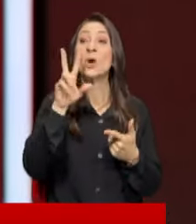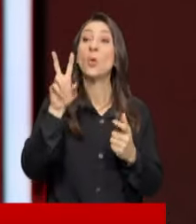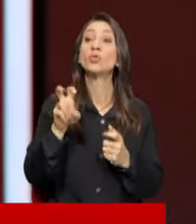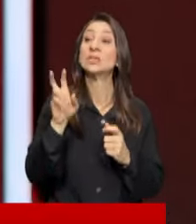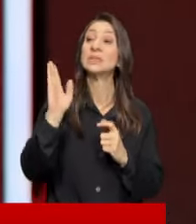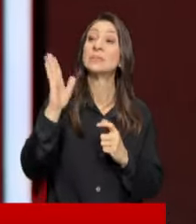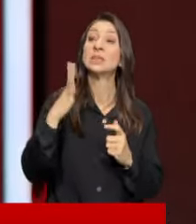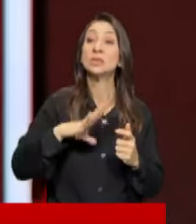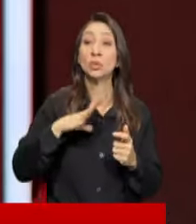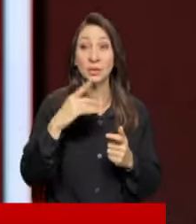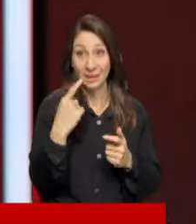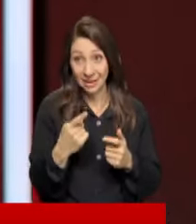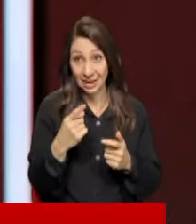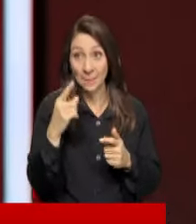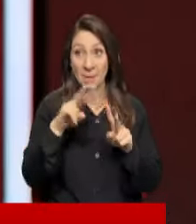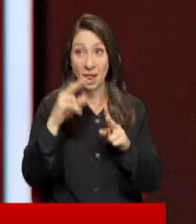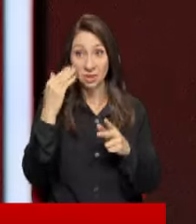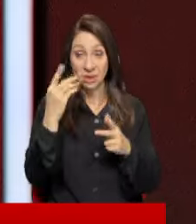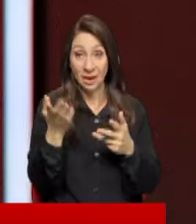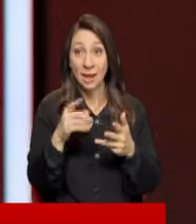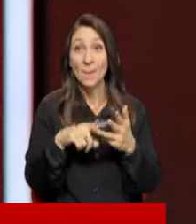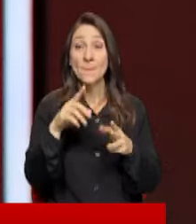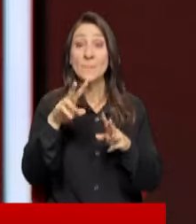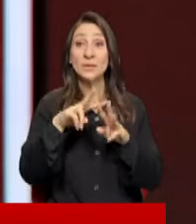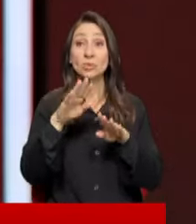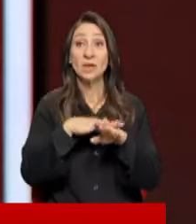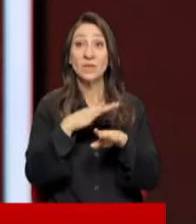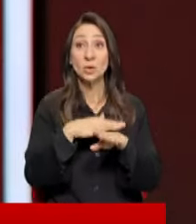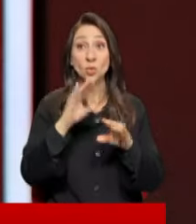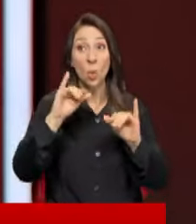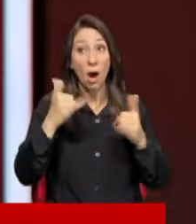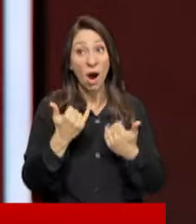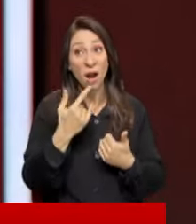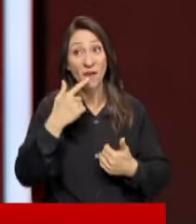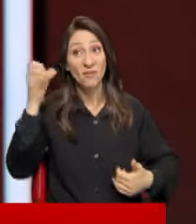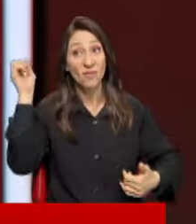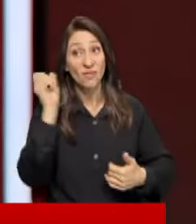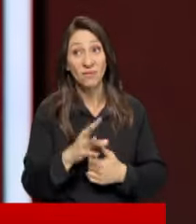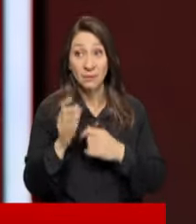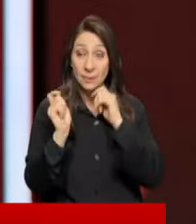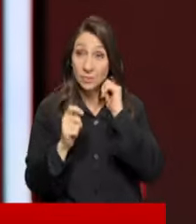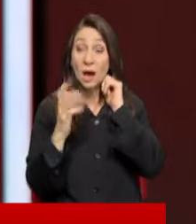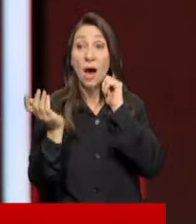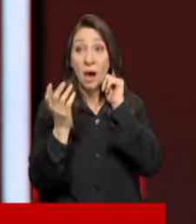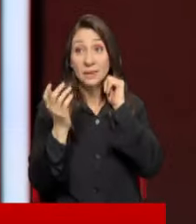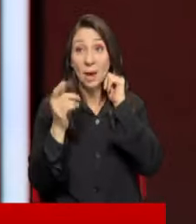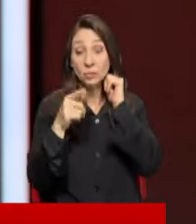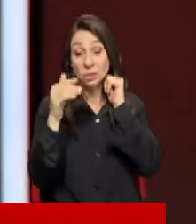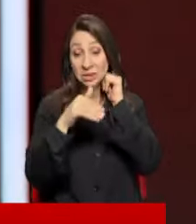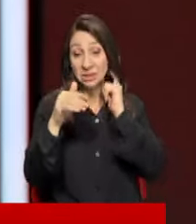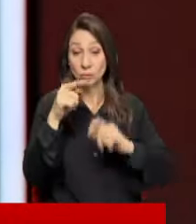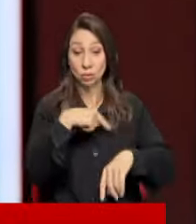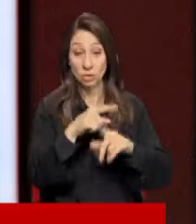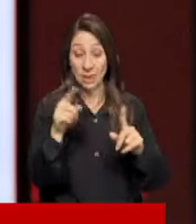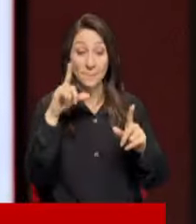başka makamlarda dedi. Meral Akşener, Mansur Yavaş'a çok ağır ifadeler de bulundu. Hatta işte bu seçim sürecinde,